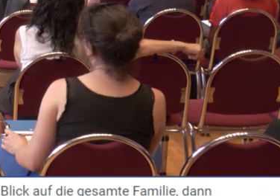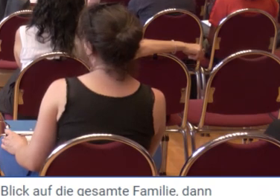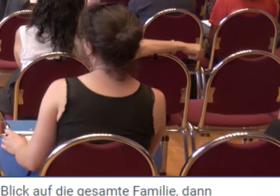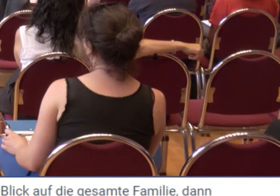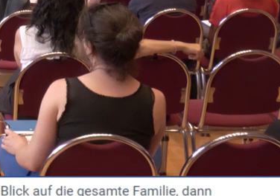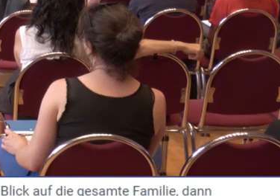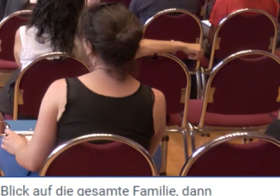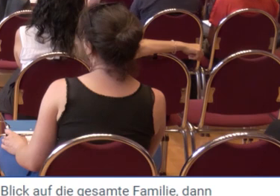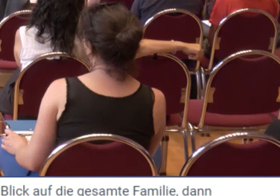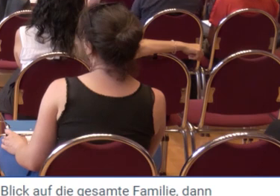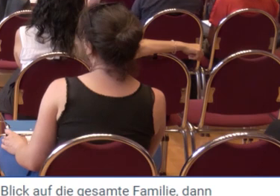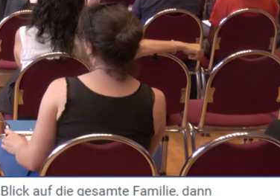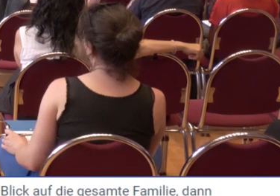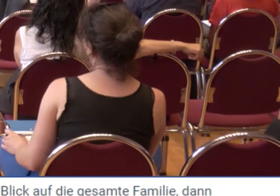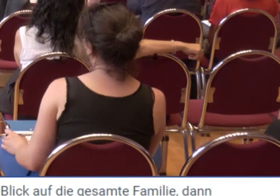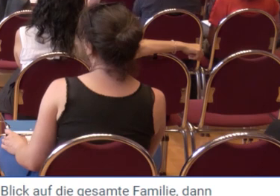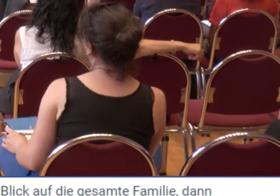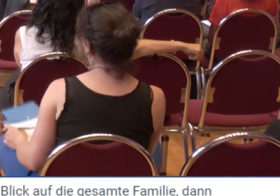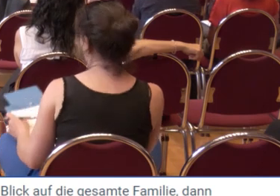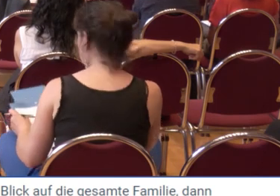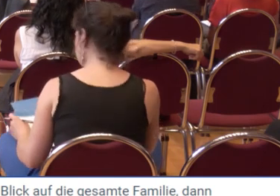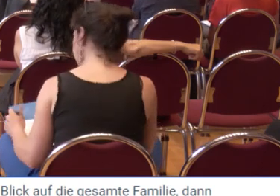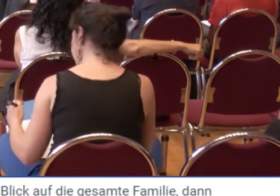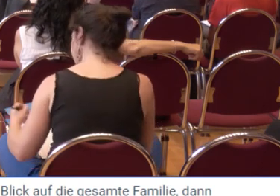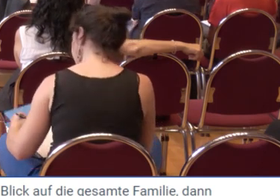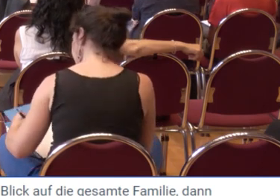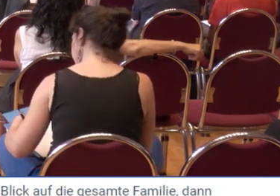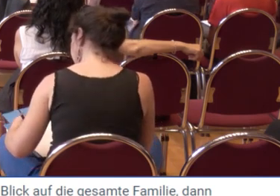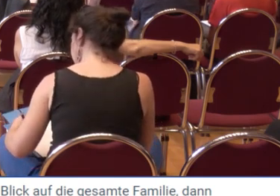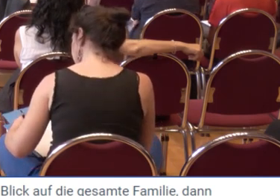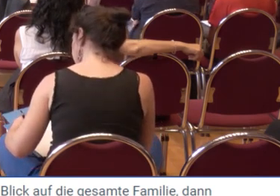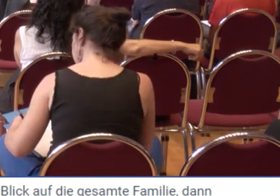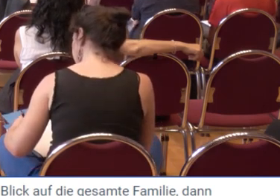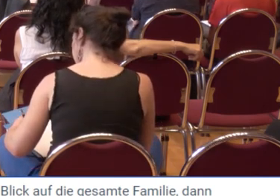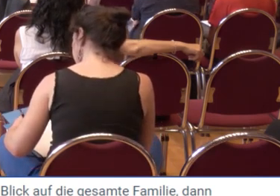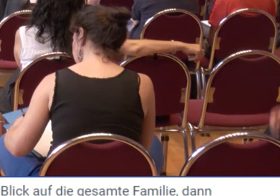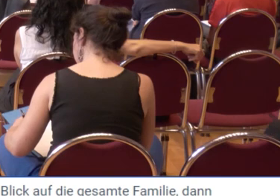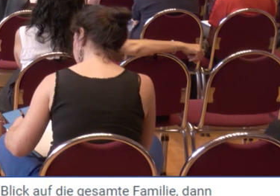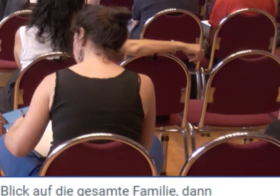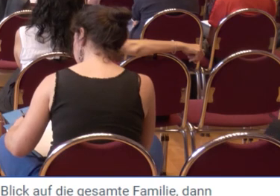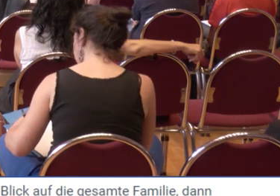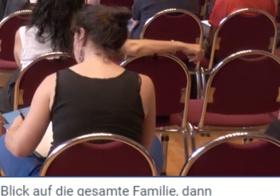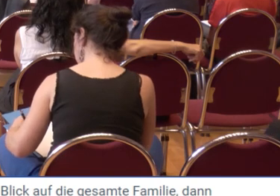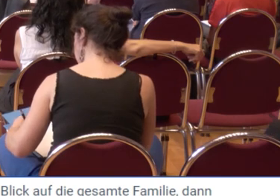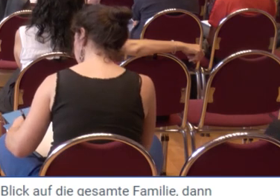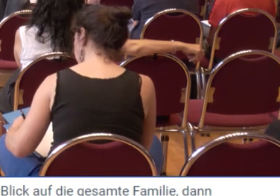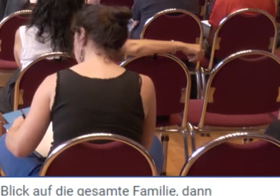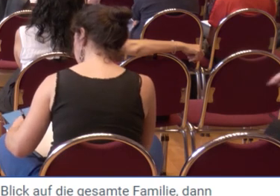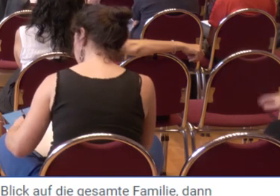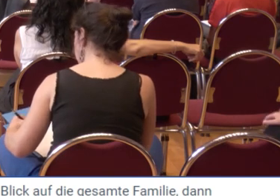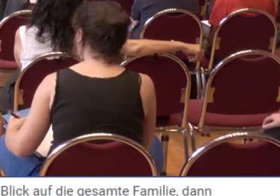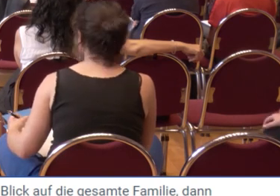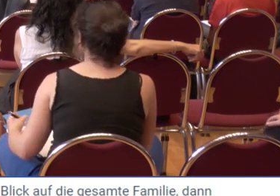Bedarf und jeder ja zwar aus seinem Sicht aus seinem Blickwinkel aber doch im